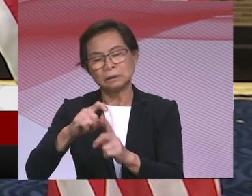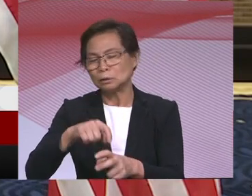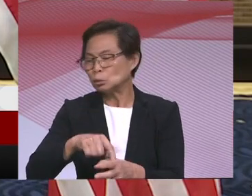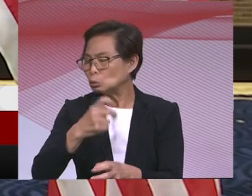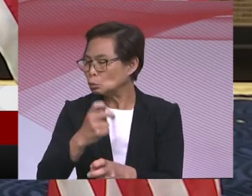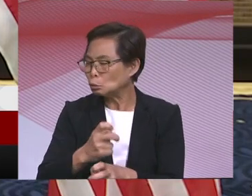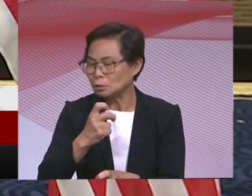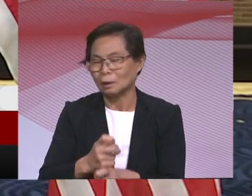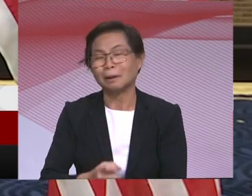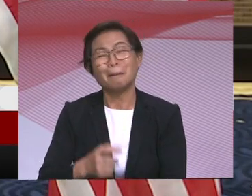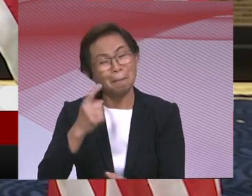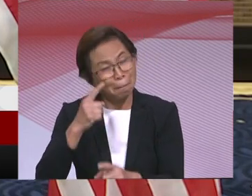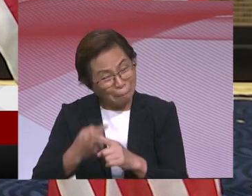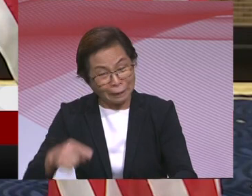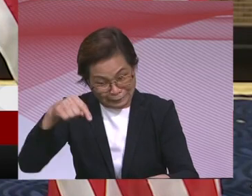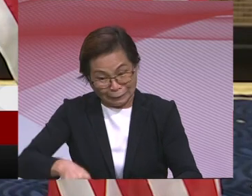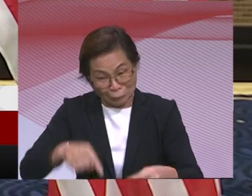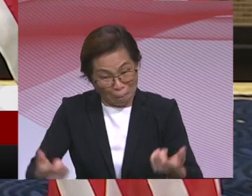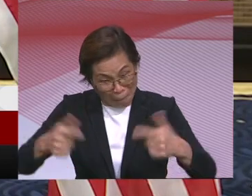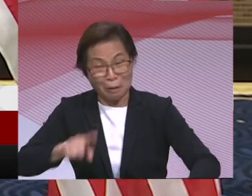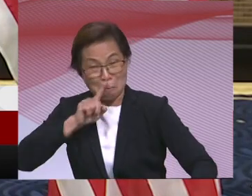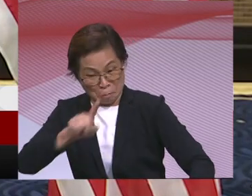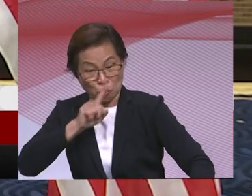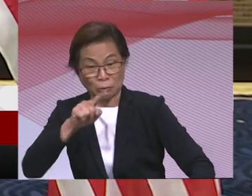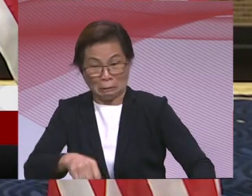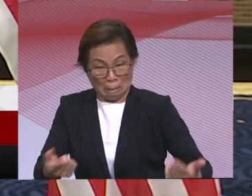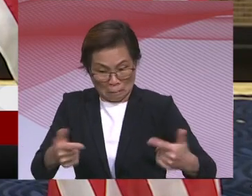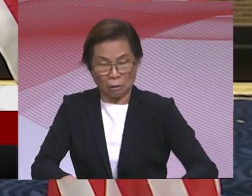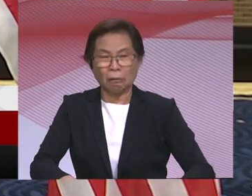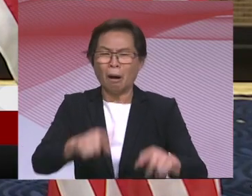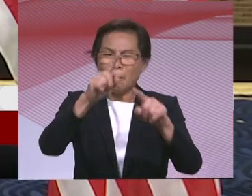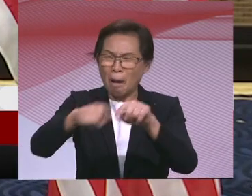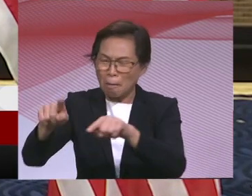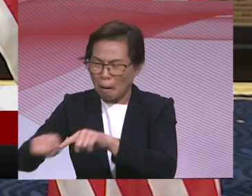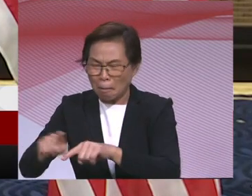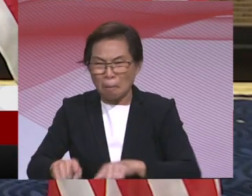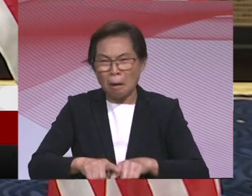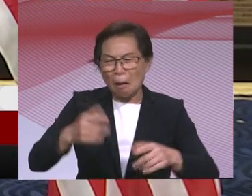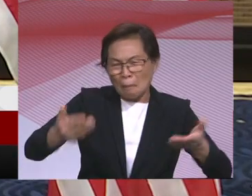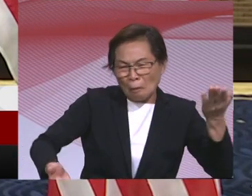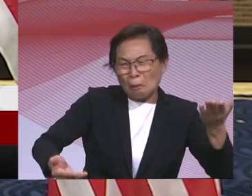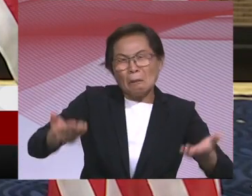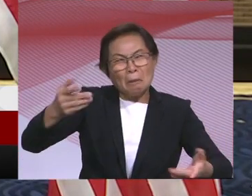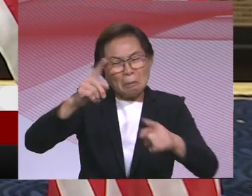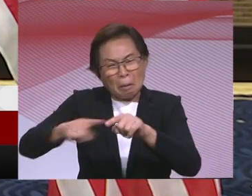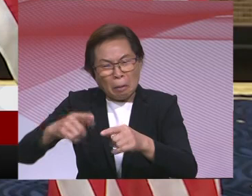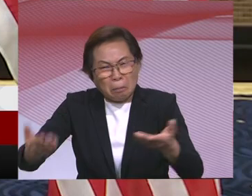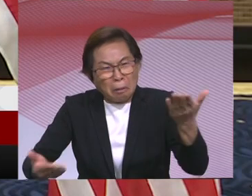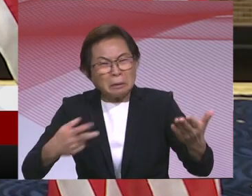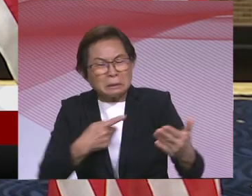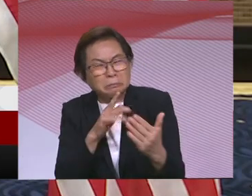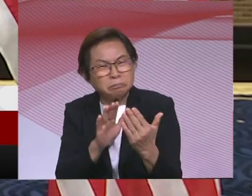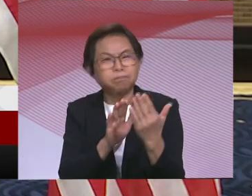Tapi inilah realiti yang berlaku sekarang dengan pelbagai kemungkinan yang terpaksa kita